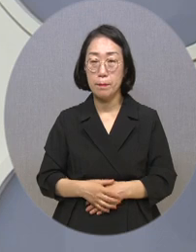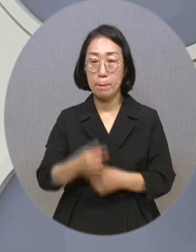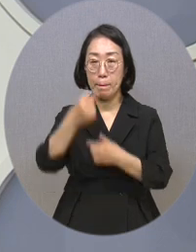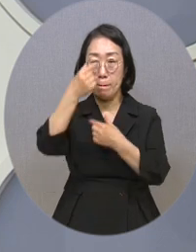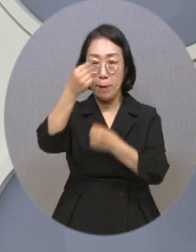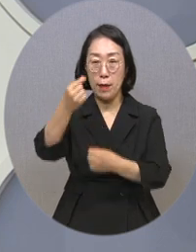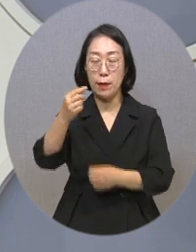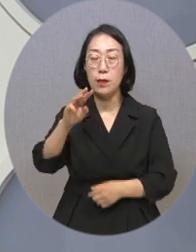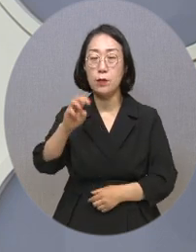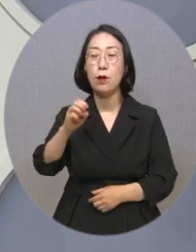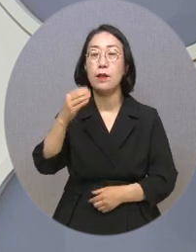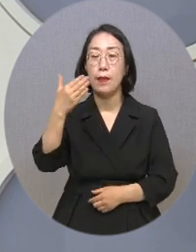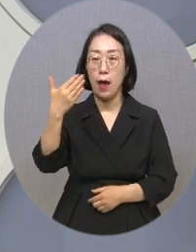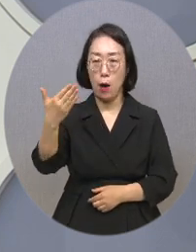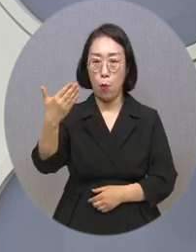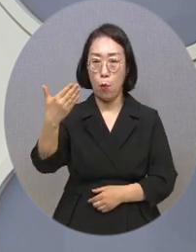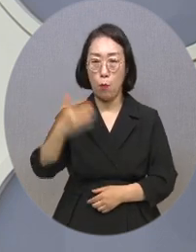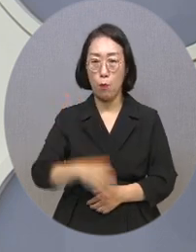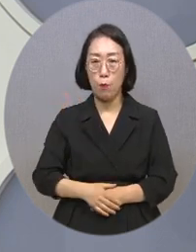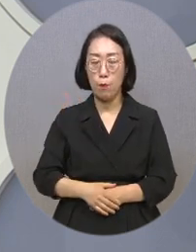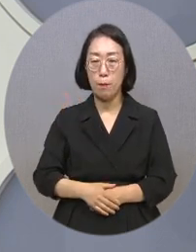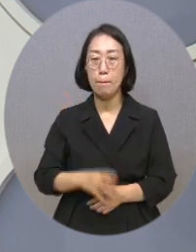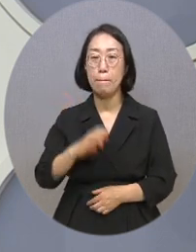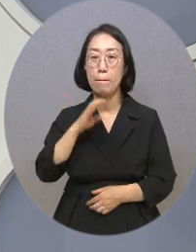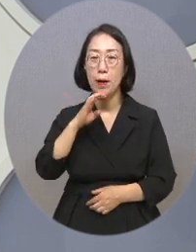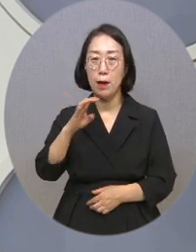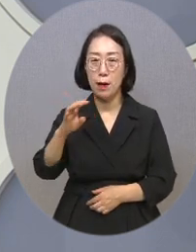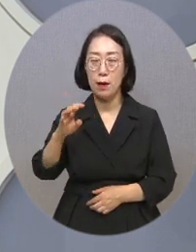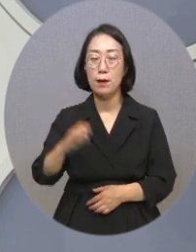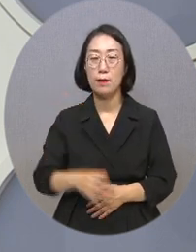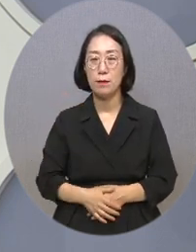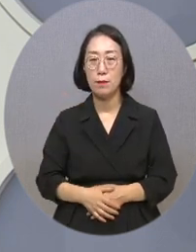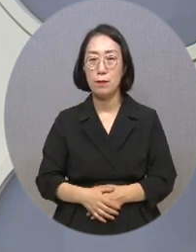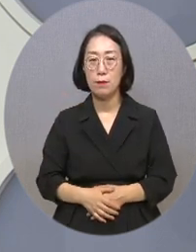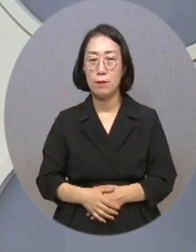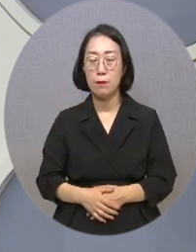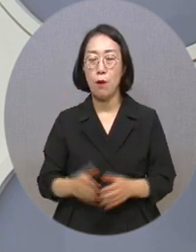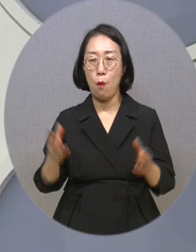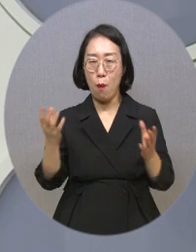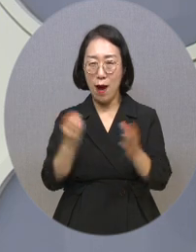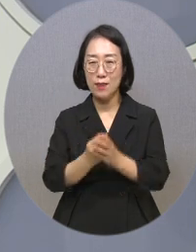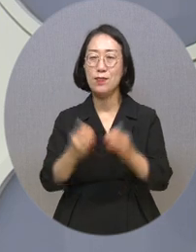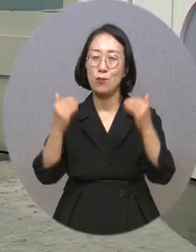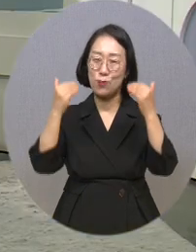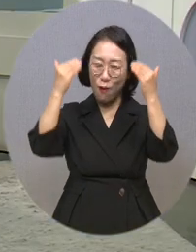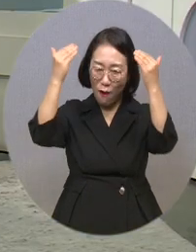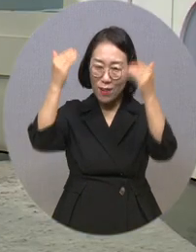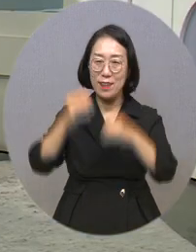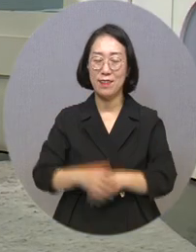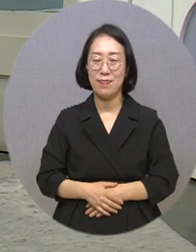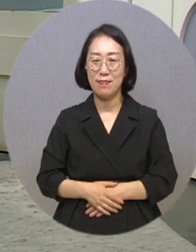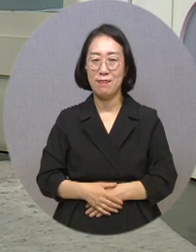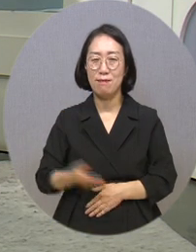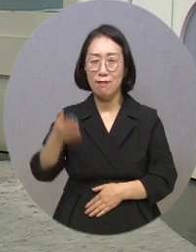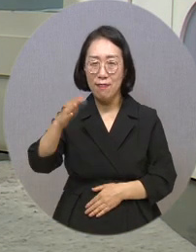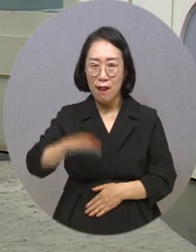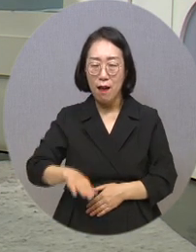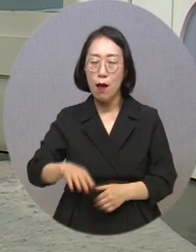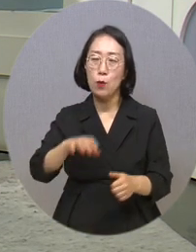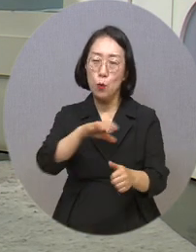만으로는 39살이고 어이구. 이제 40살 돼서 이제는 뭐 성인이네요. 어른이죠. 어른인데 예. 아직도 이제